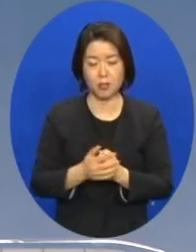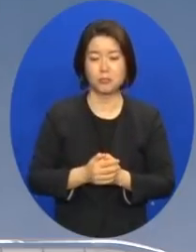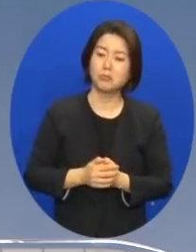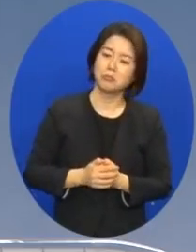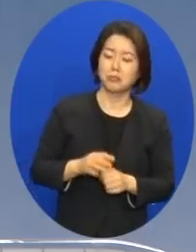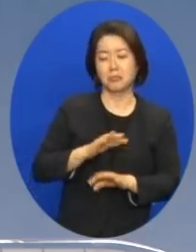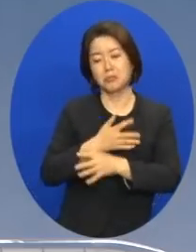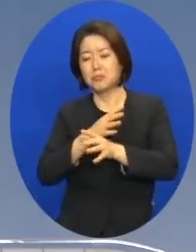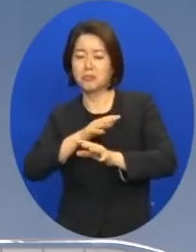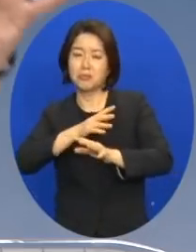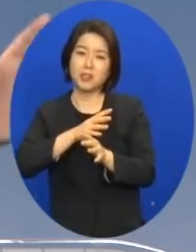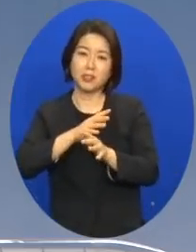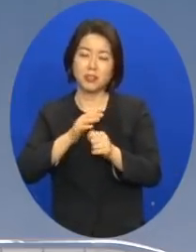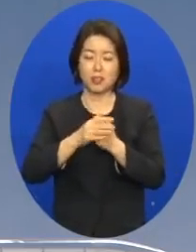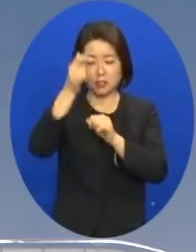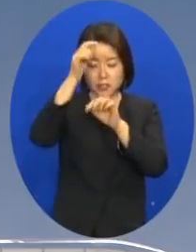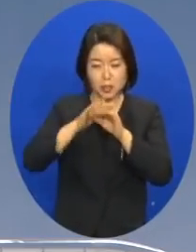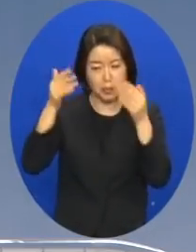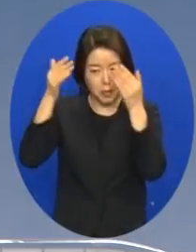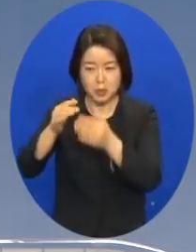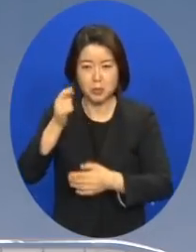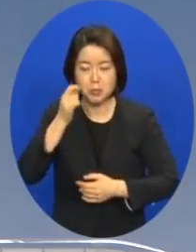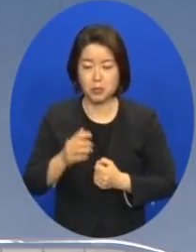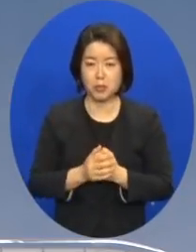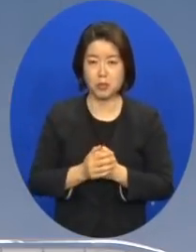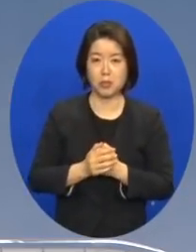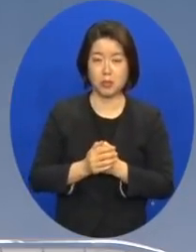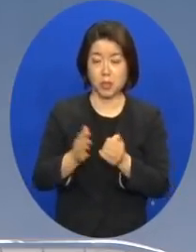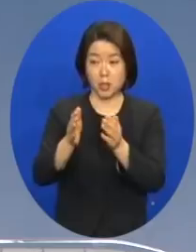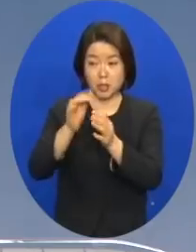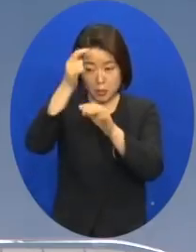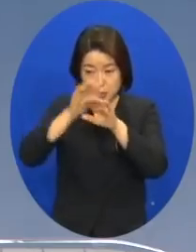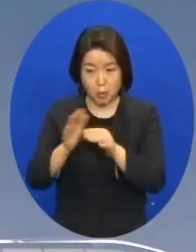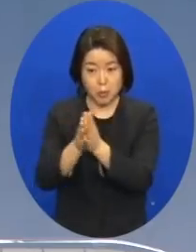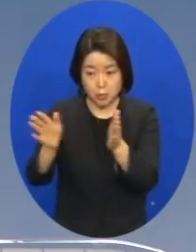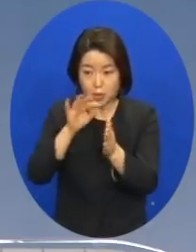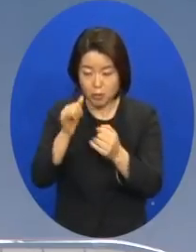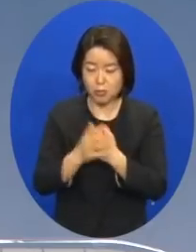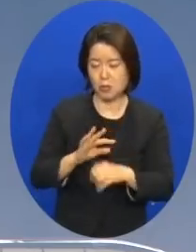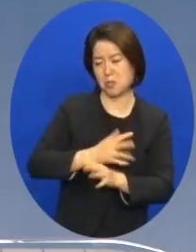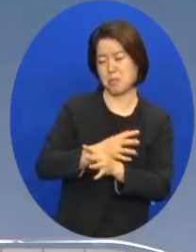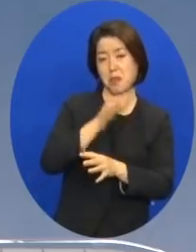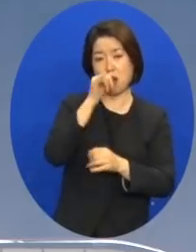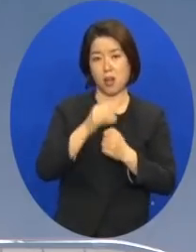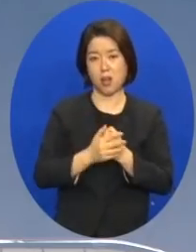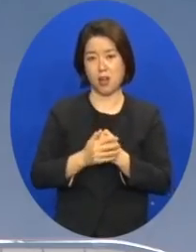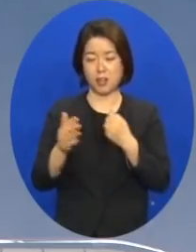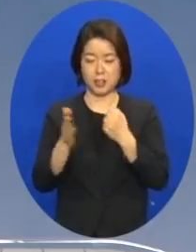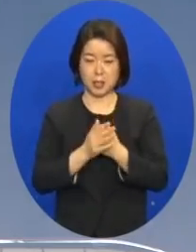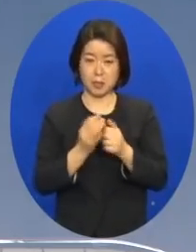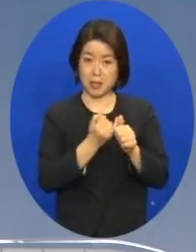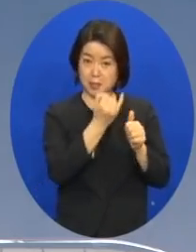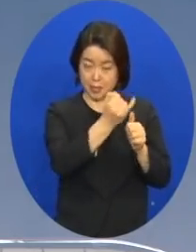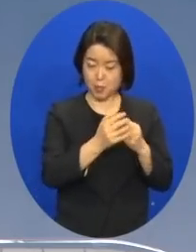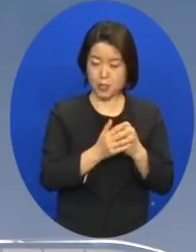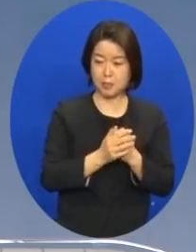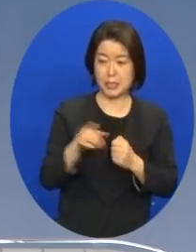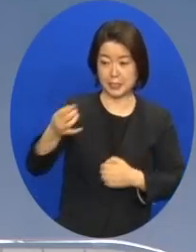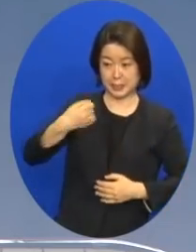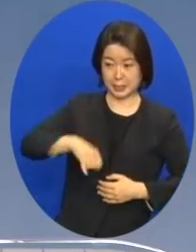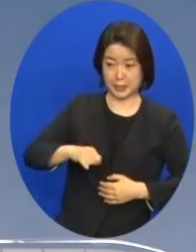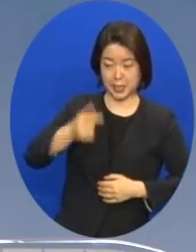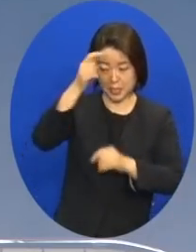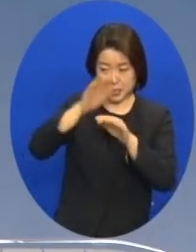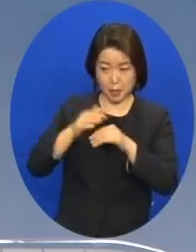하고 있는 겁니다. 벌써 예배 찬양이 시작이 됐는데, 그래서 사모님이 카메라로 그 딸의